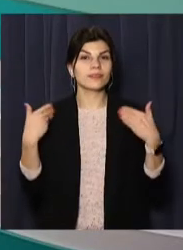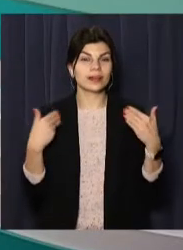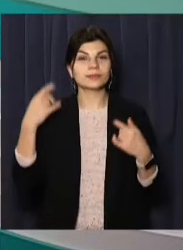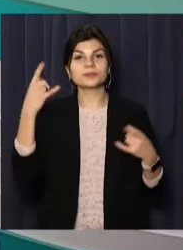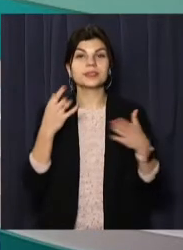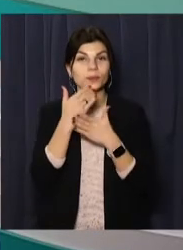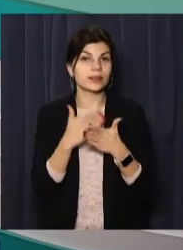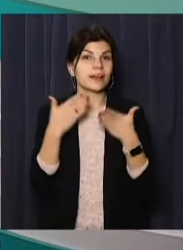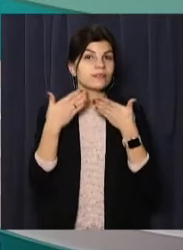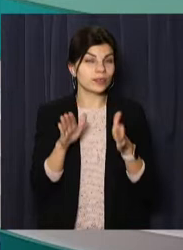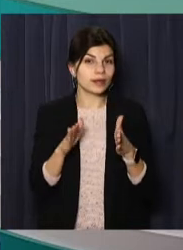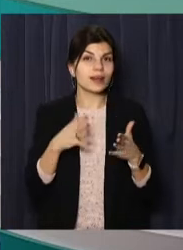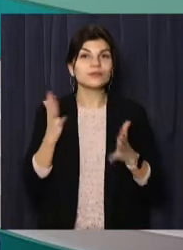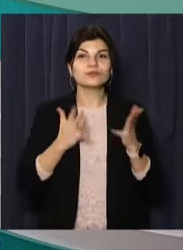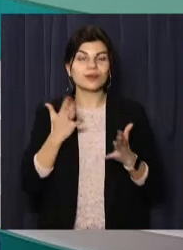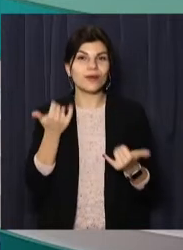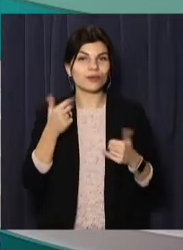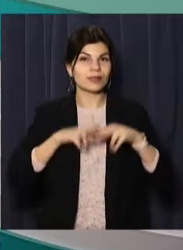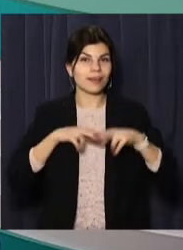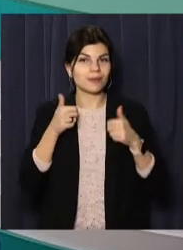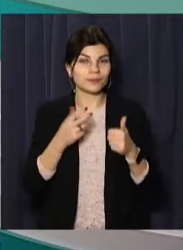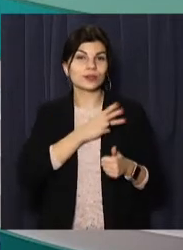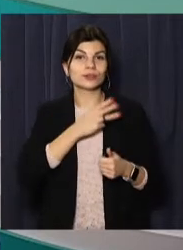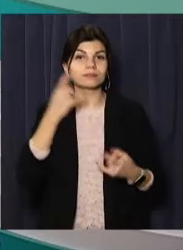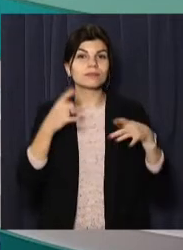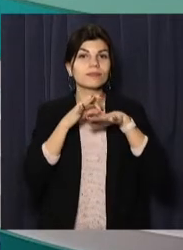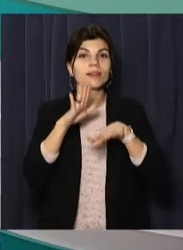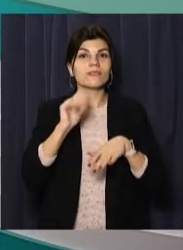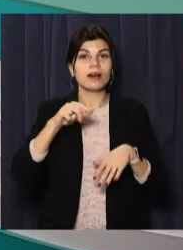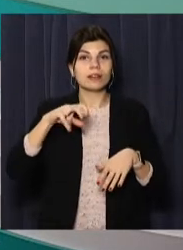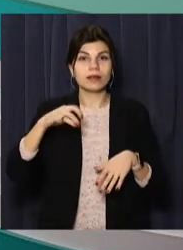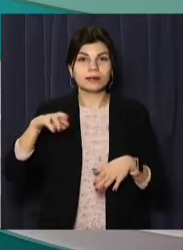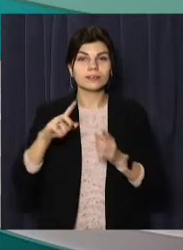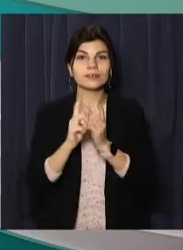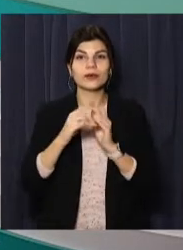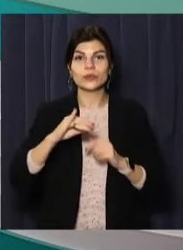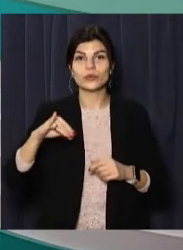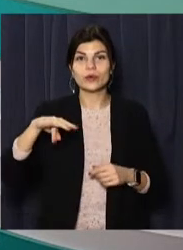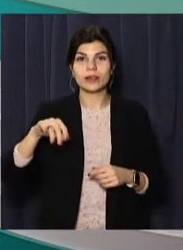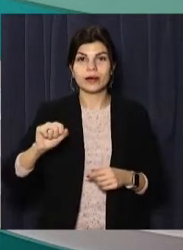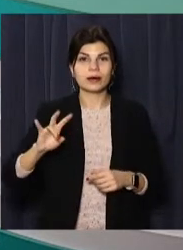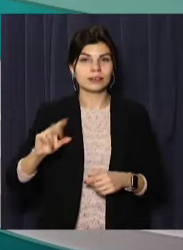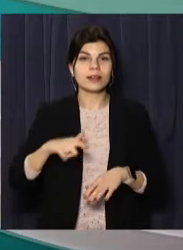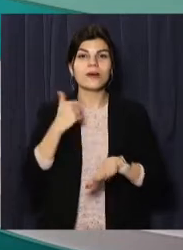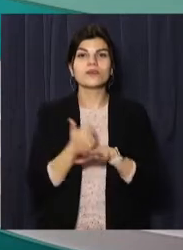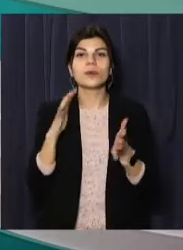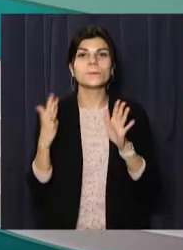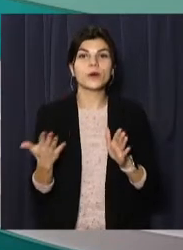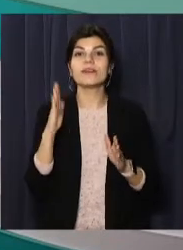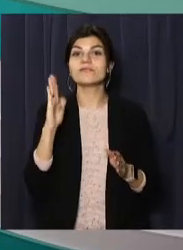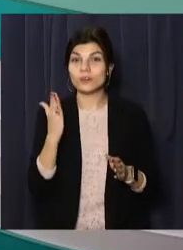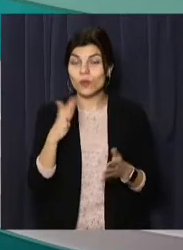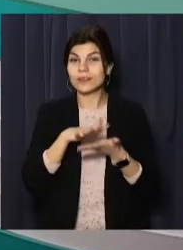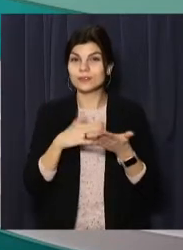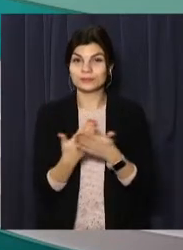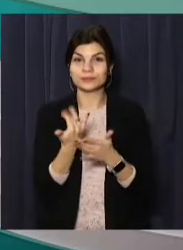Вітаю! З вами телеканал «Відкритий». Натхнення та гарного настрою вам бажають Валерія Майна та сурдоперекладачка Юліана Пуговкіна. І про головні події вівторка